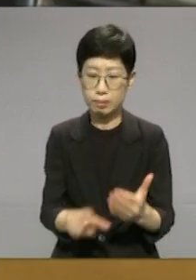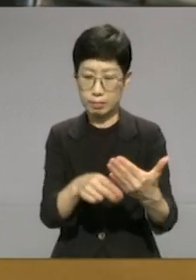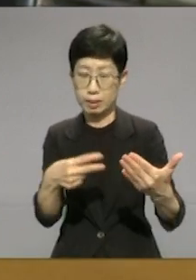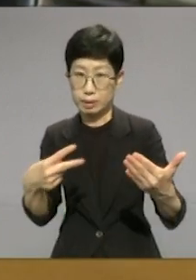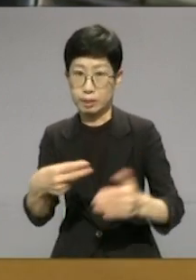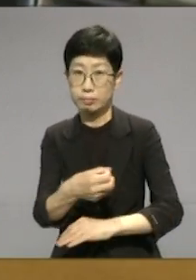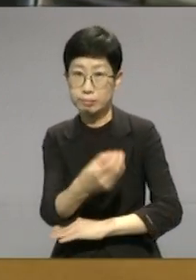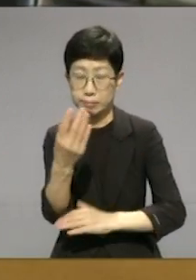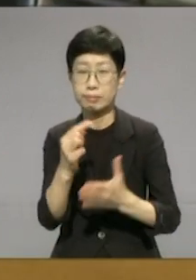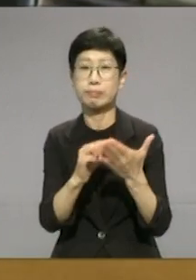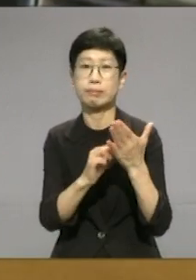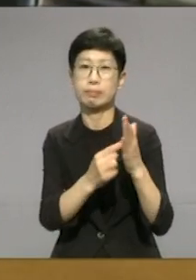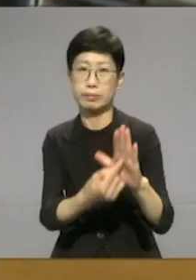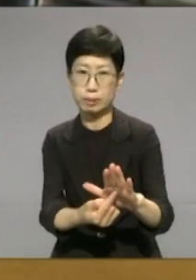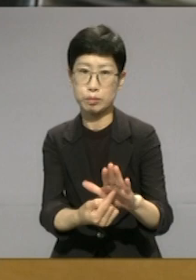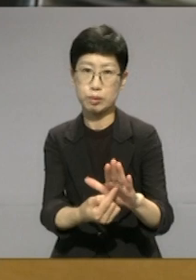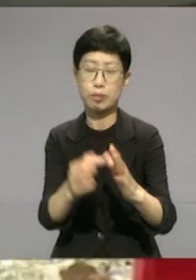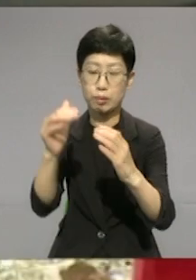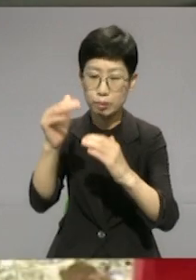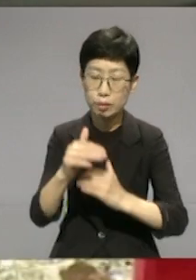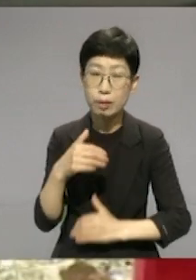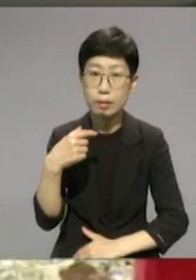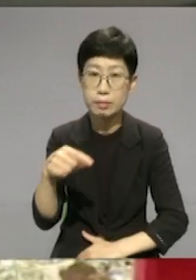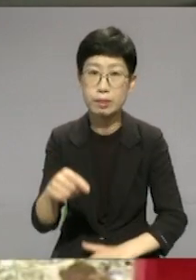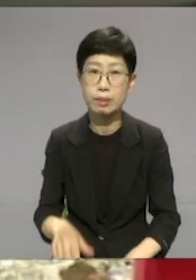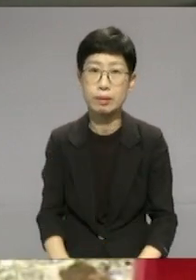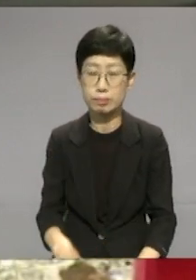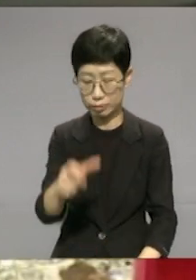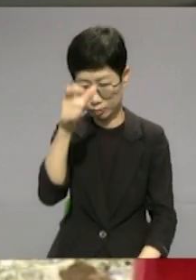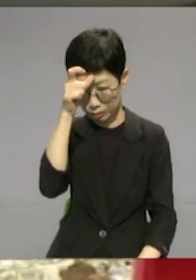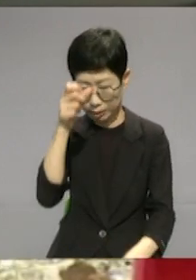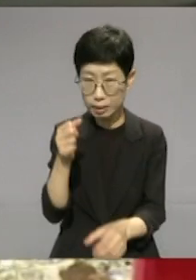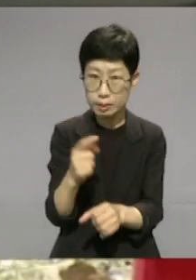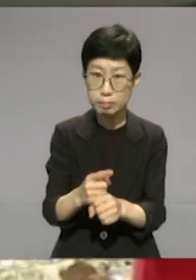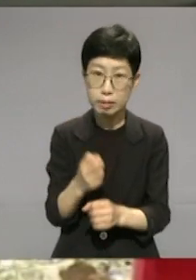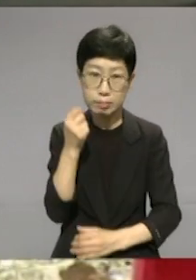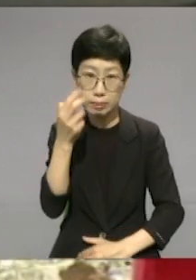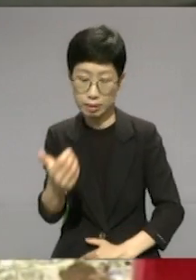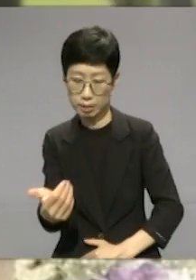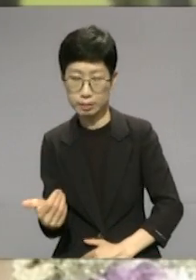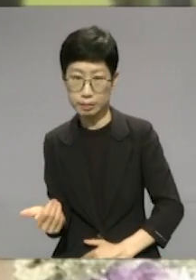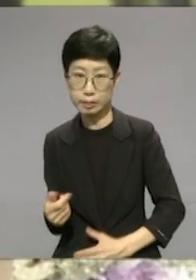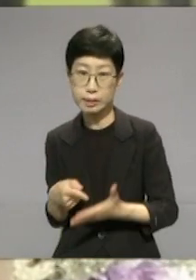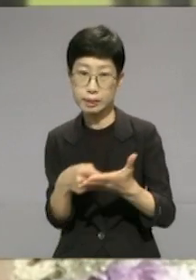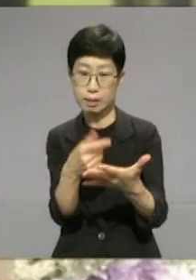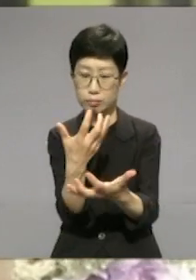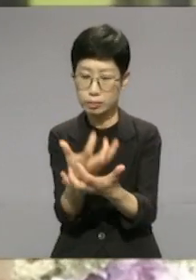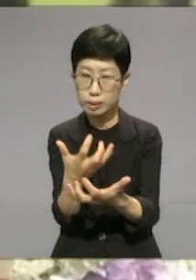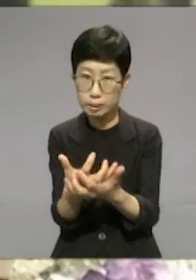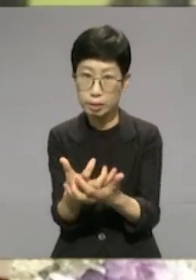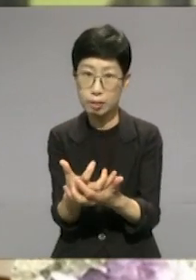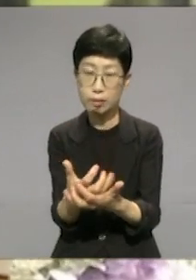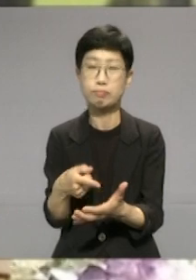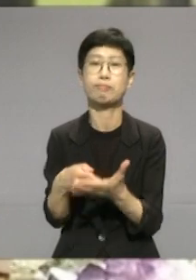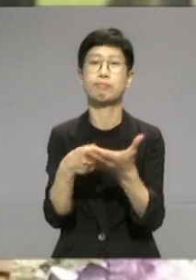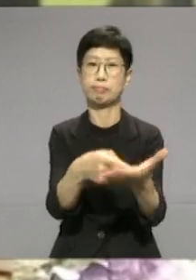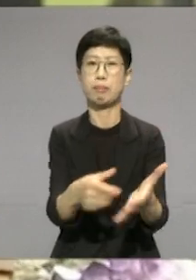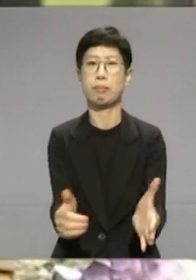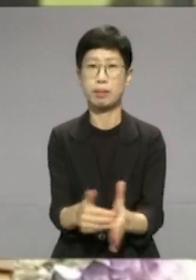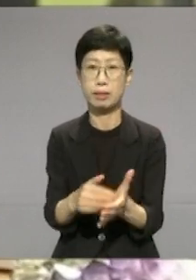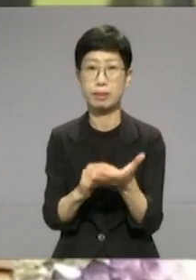블룸버그 통신은 복수의 소식통을 인용해 트르 키가 이미 수개월 전 브릭스의 가입 신청서를 냈다고